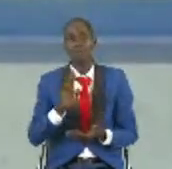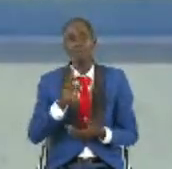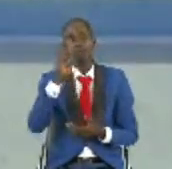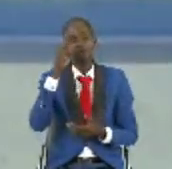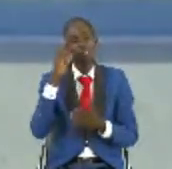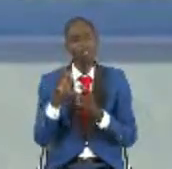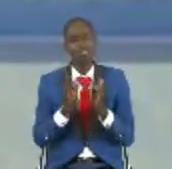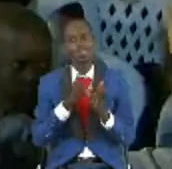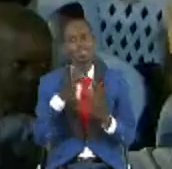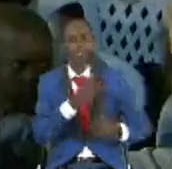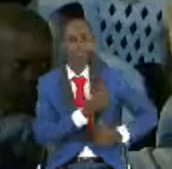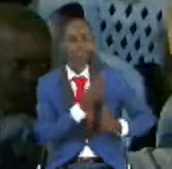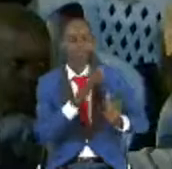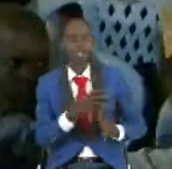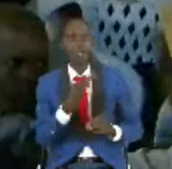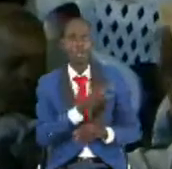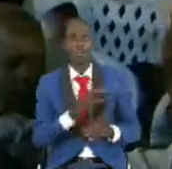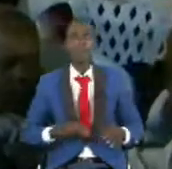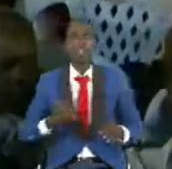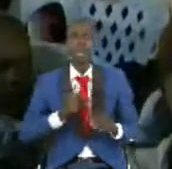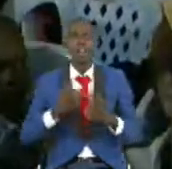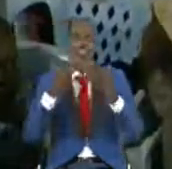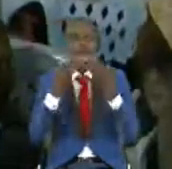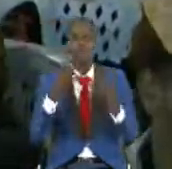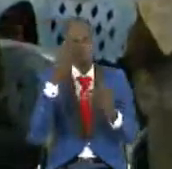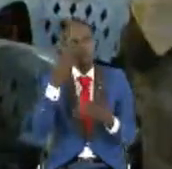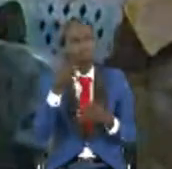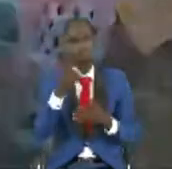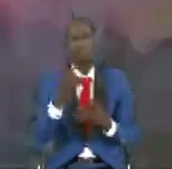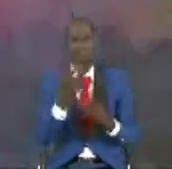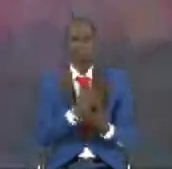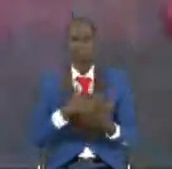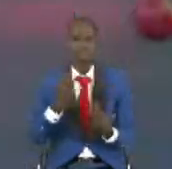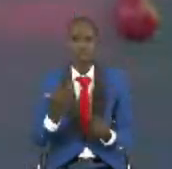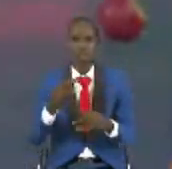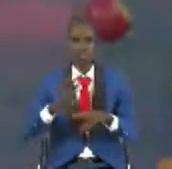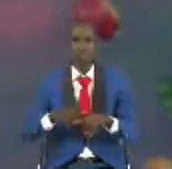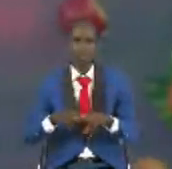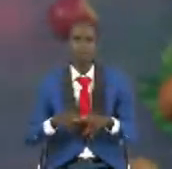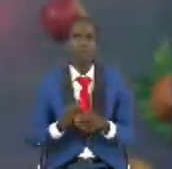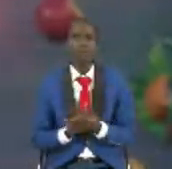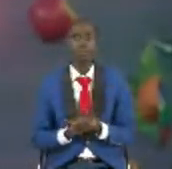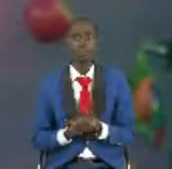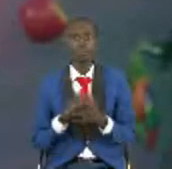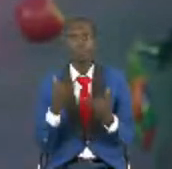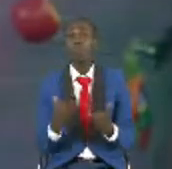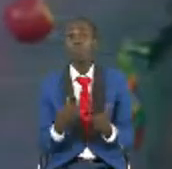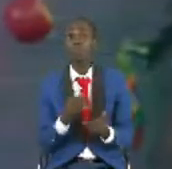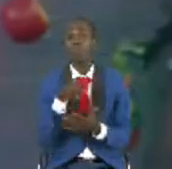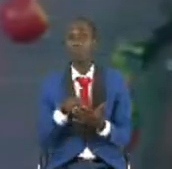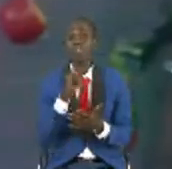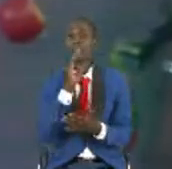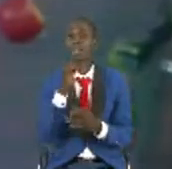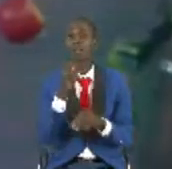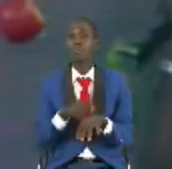Jésus. Vous soldats de la croix, asseyons-nous pour le moment. Maintenant, voici le moment